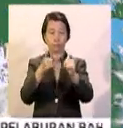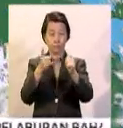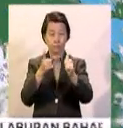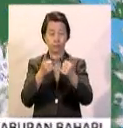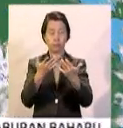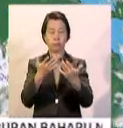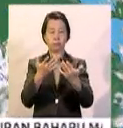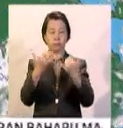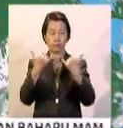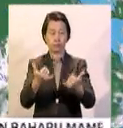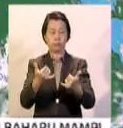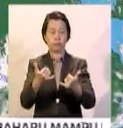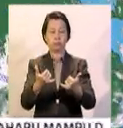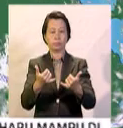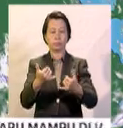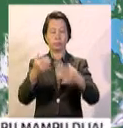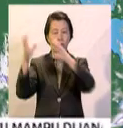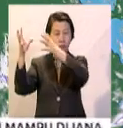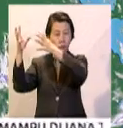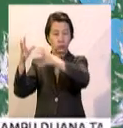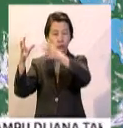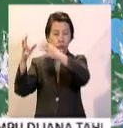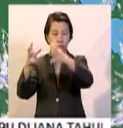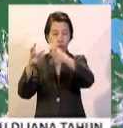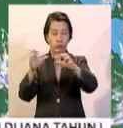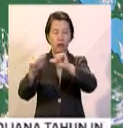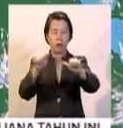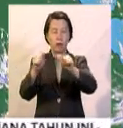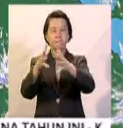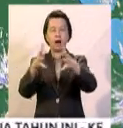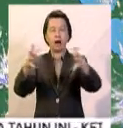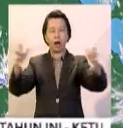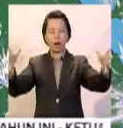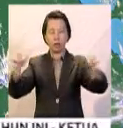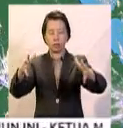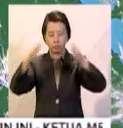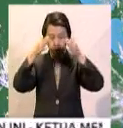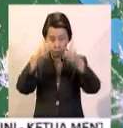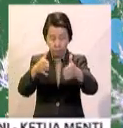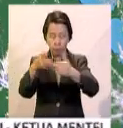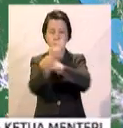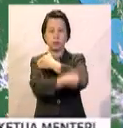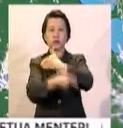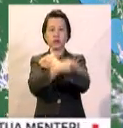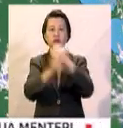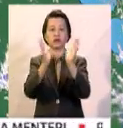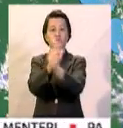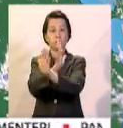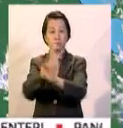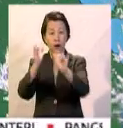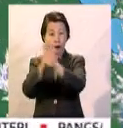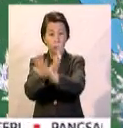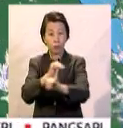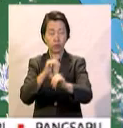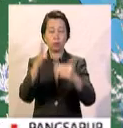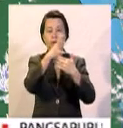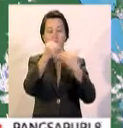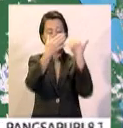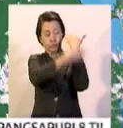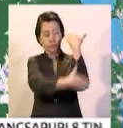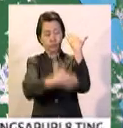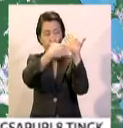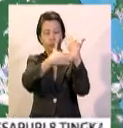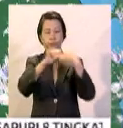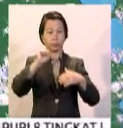di mana pada ketika ini pembentukan kelompok awan aktif lebih banyak tertumpu di negeri Sarawak. Manakala di Semenanjung Malaysia dan